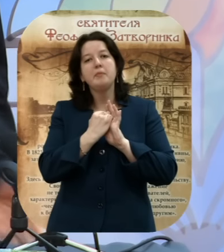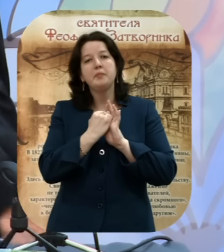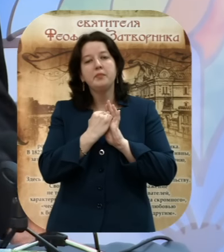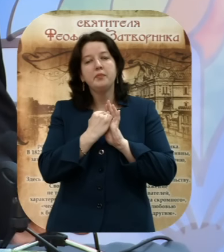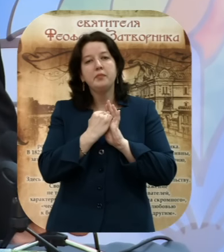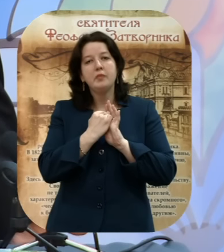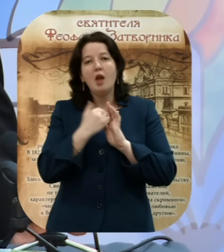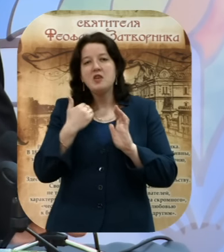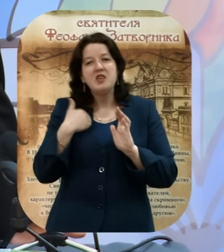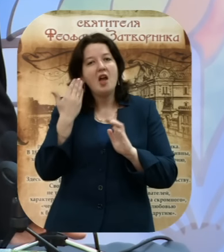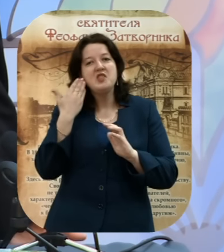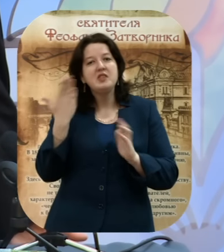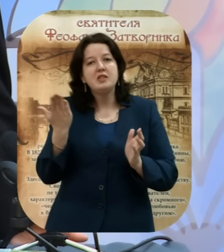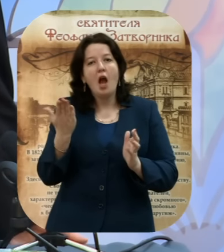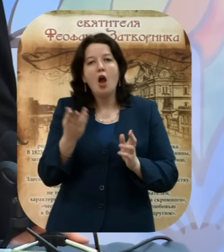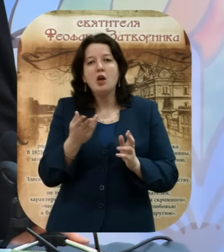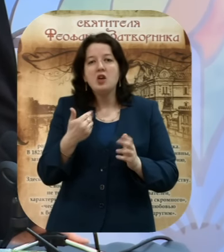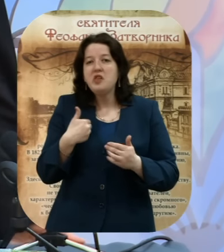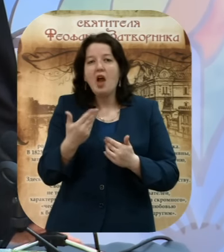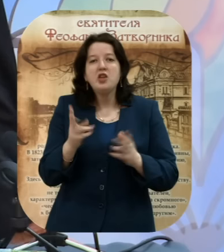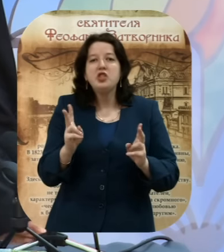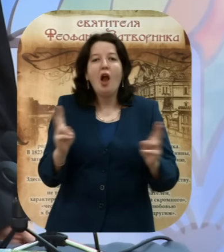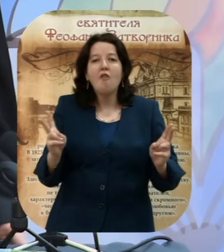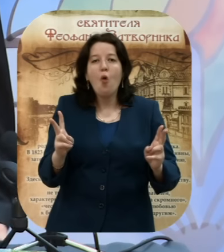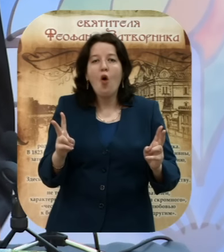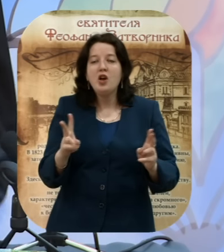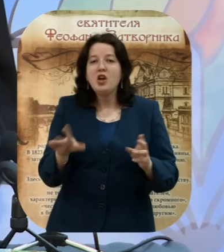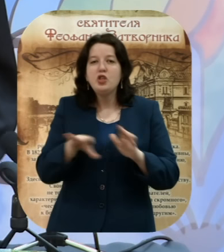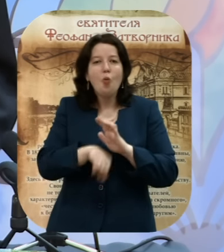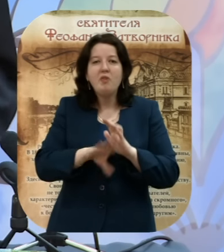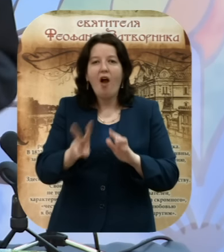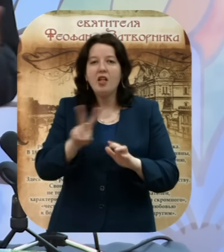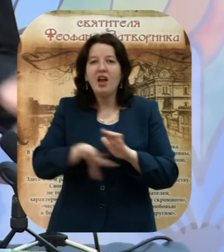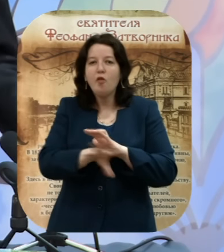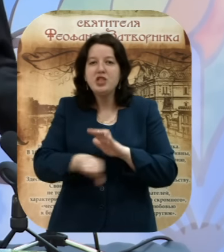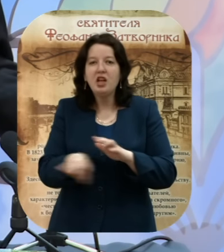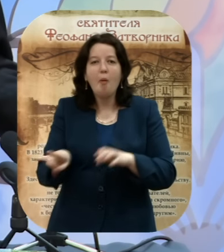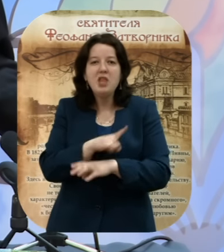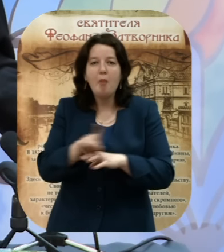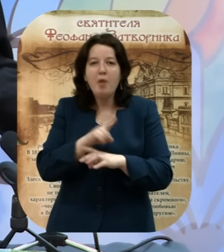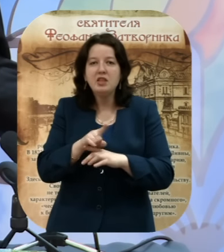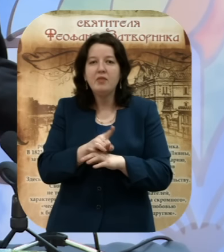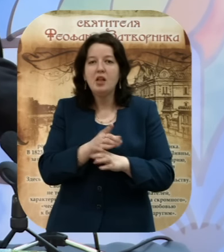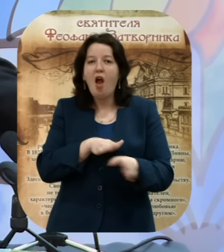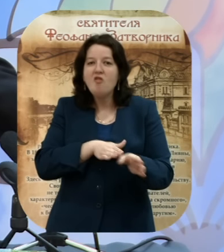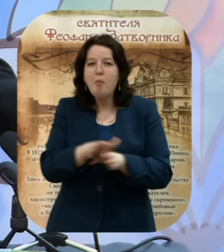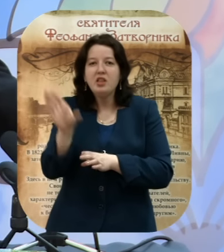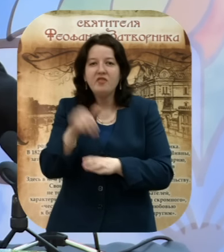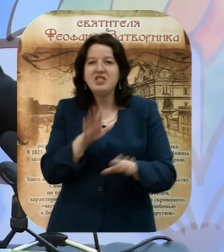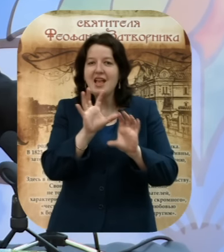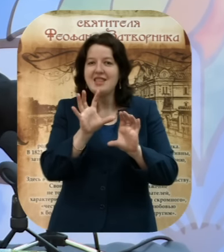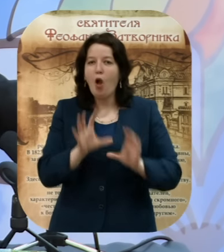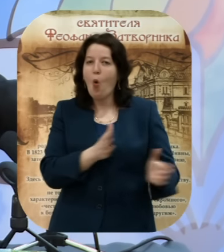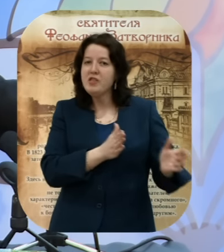Ну, я не знаю, я никого не убивал, не грабил, не обманывал, я следовал всегда законам.